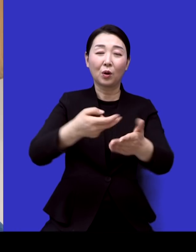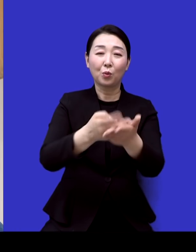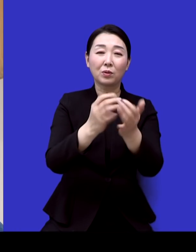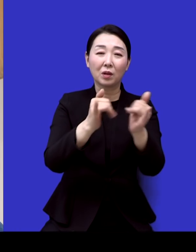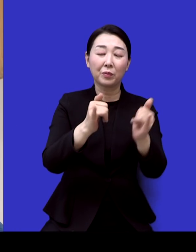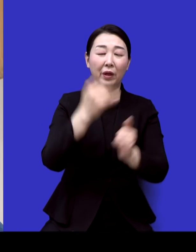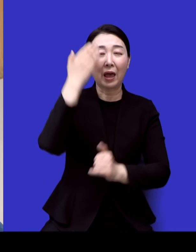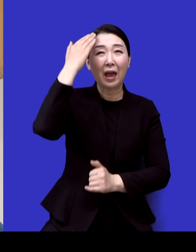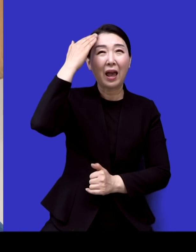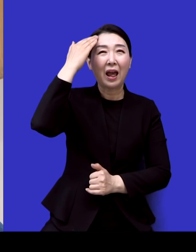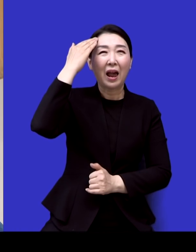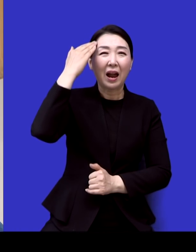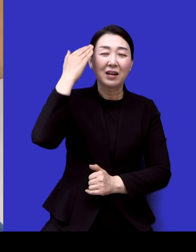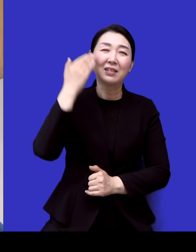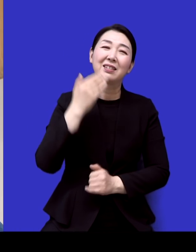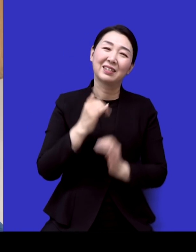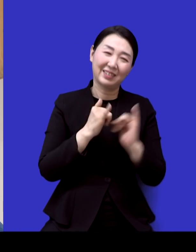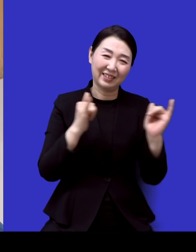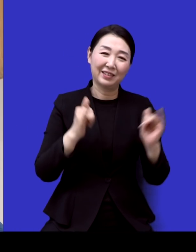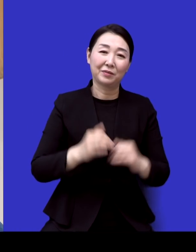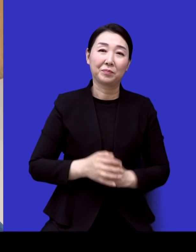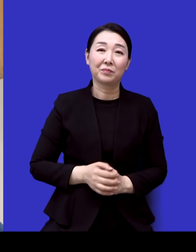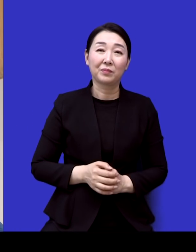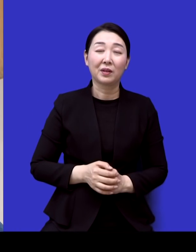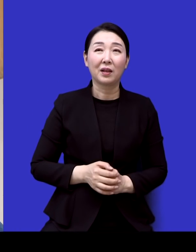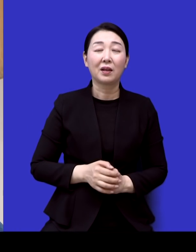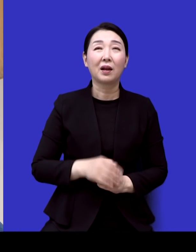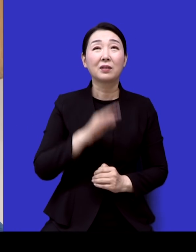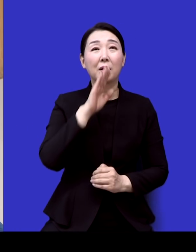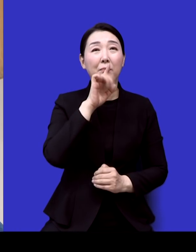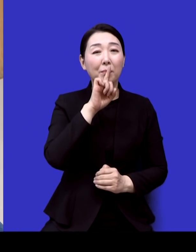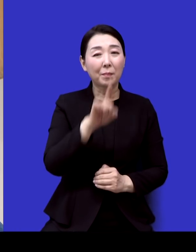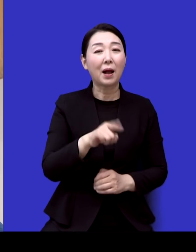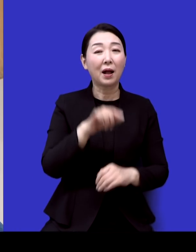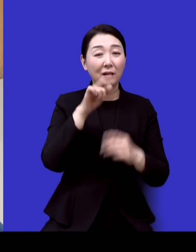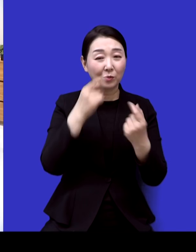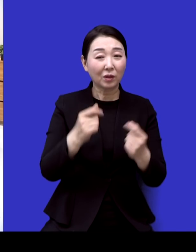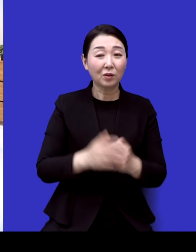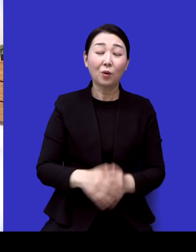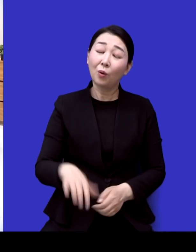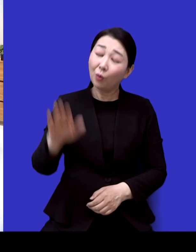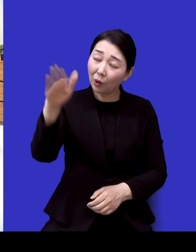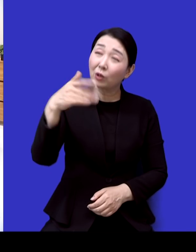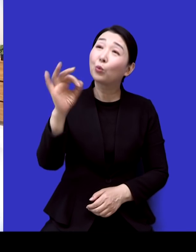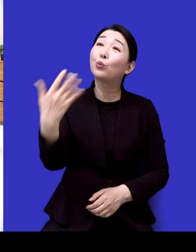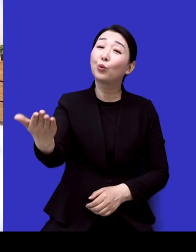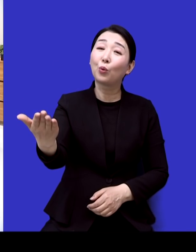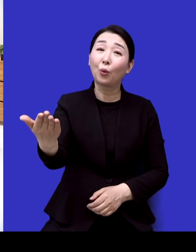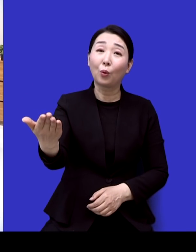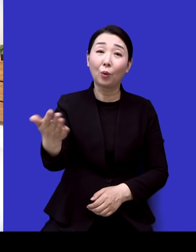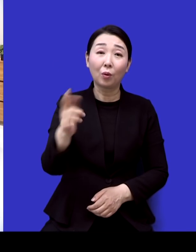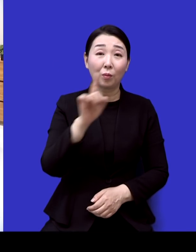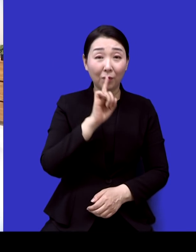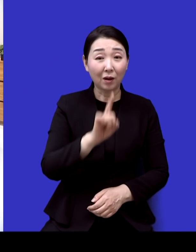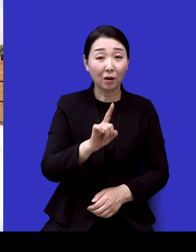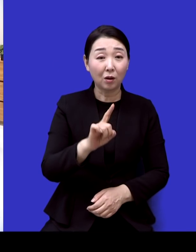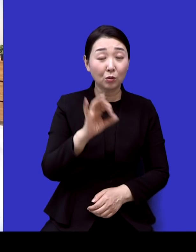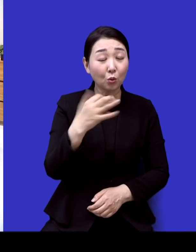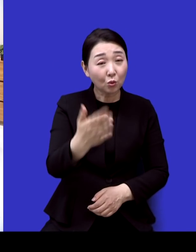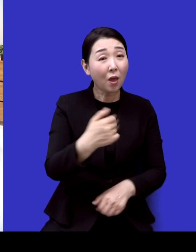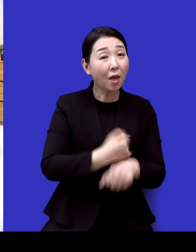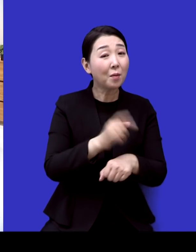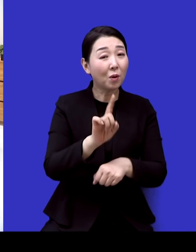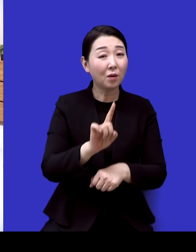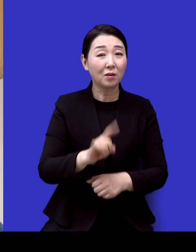흑인 아저씨들이었는데 예, 예. 가면 항상 레파토리가 있어요. 예. 왔니? 예. 돈 줘. 예. 네, 묻습니다. 돈 주면 뭐 할